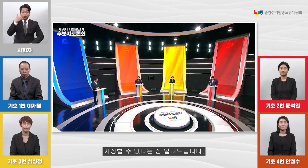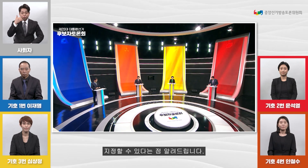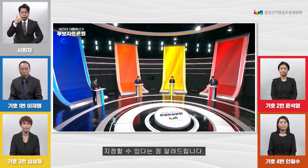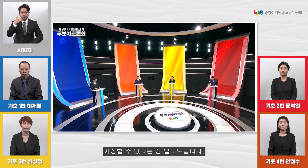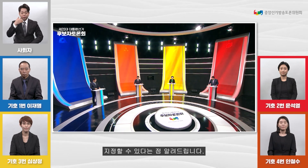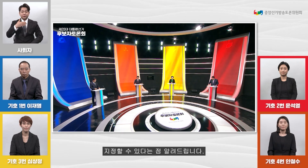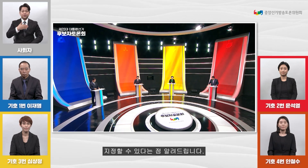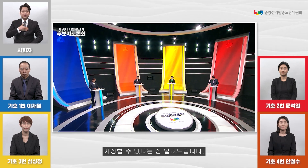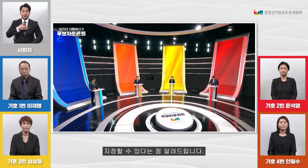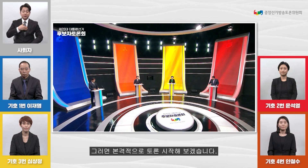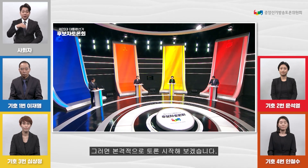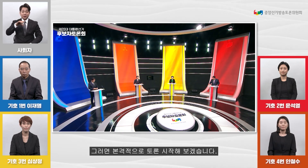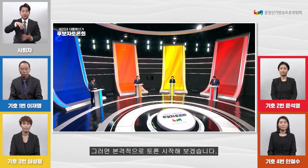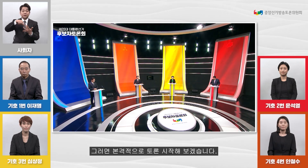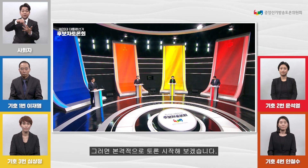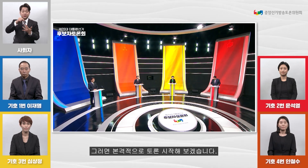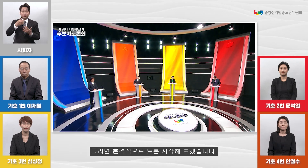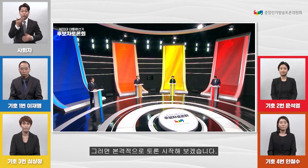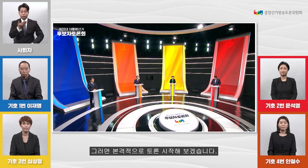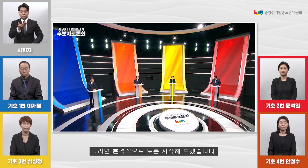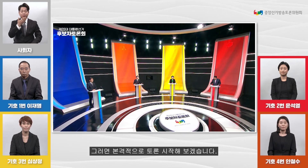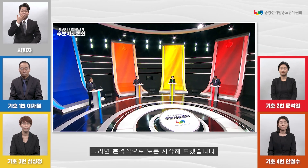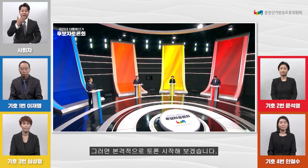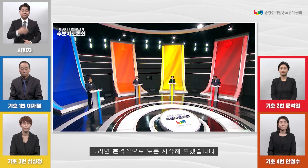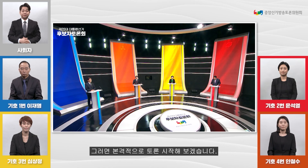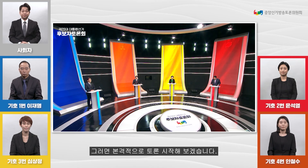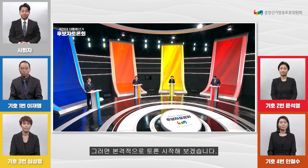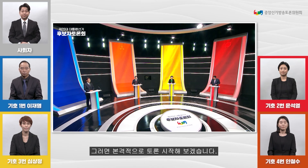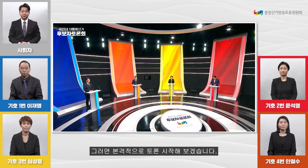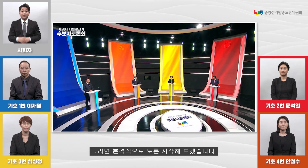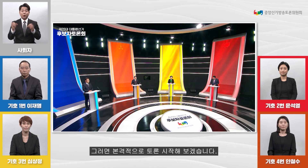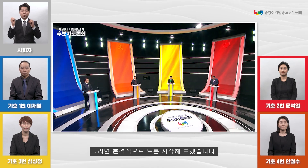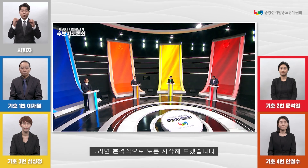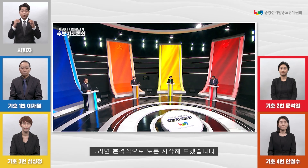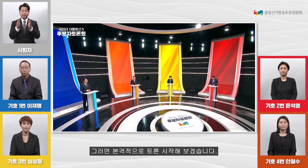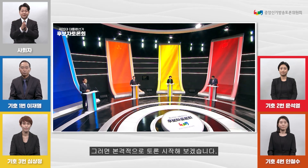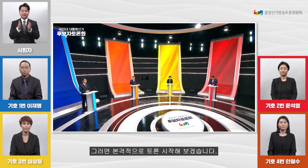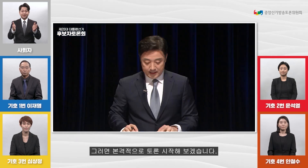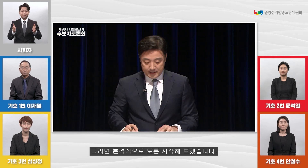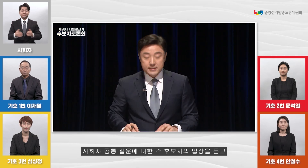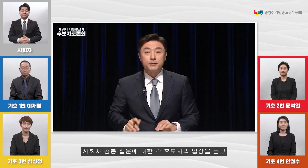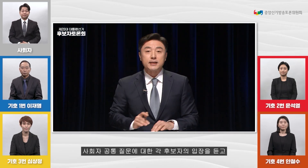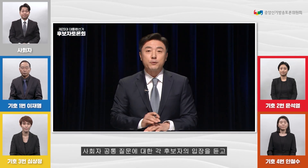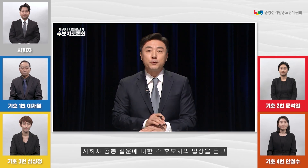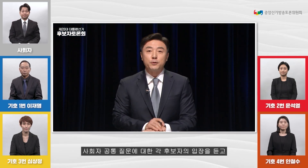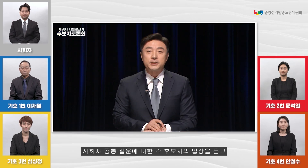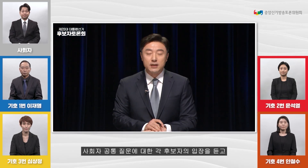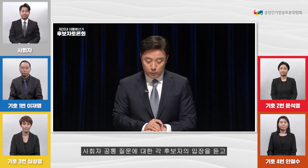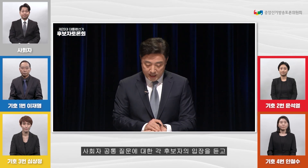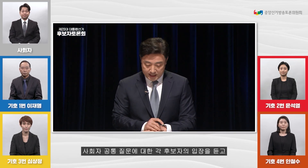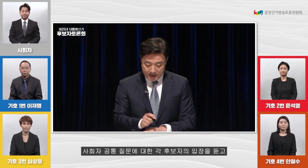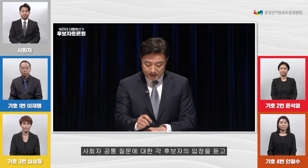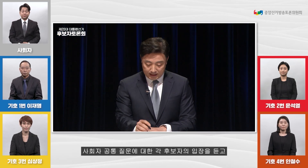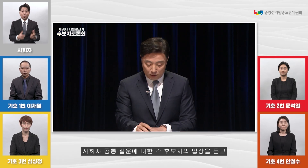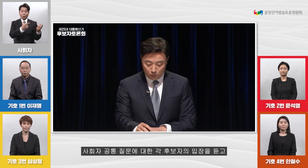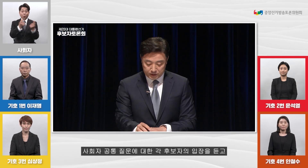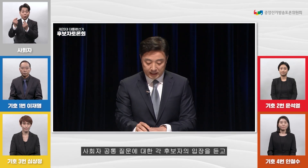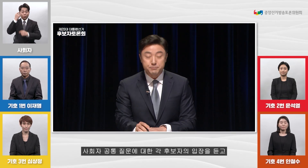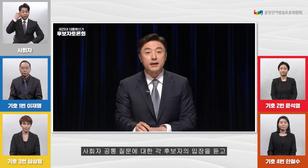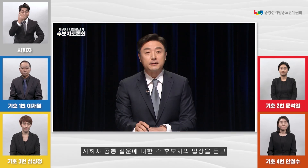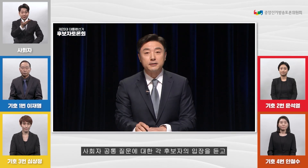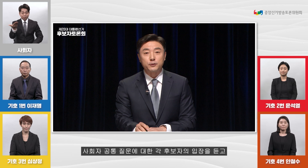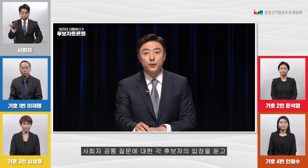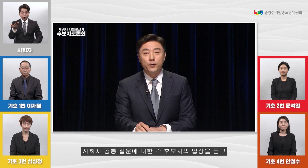점 알려드립니다. 자, 그럼 본격적으로 토론 시작해 보겠습니다. 사회자 공통 질문에 대한 각